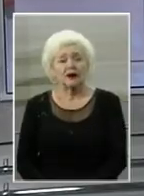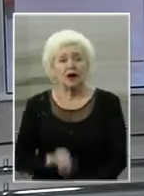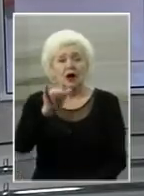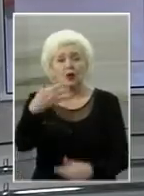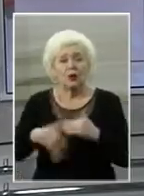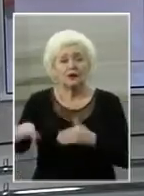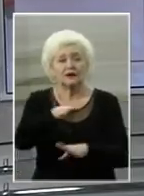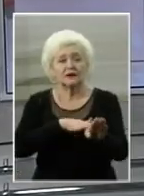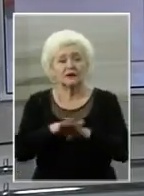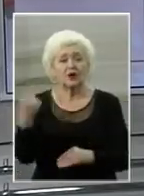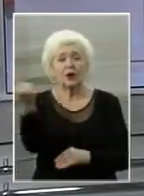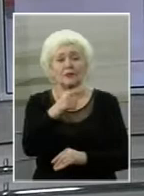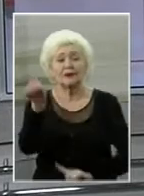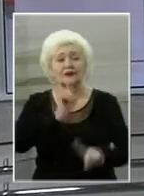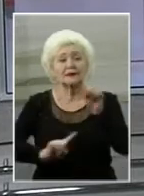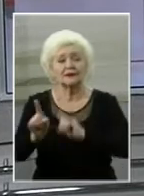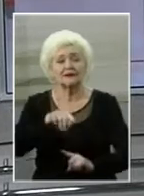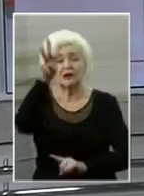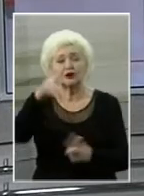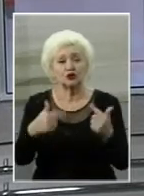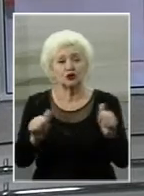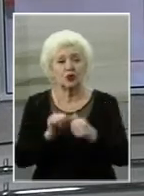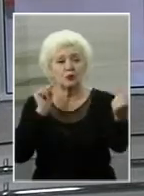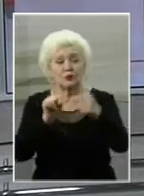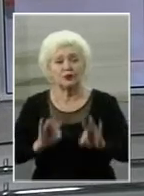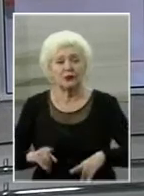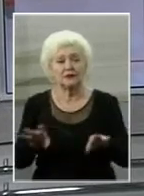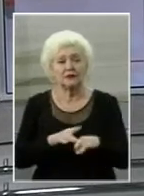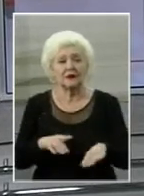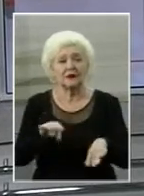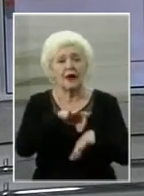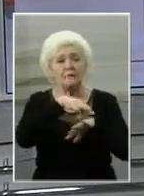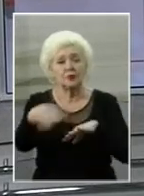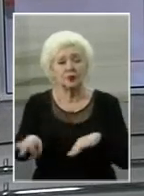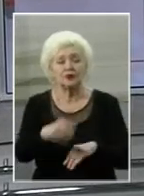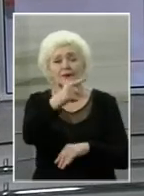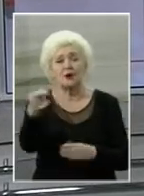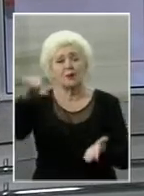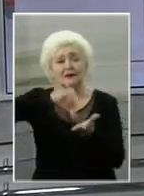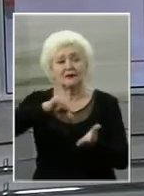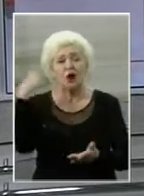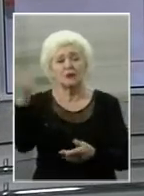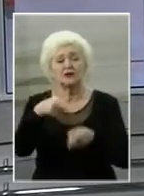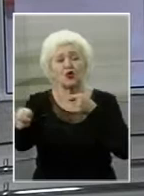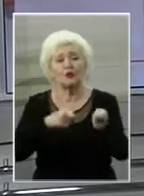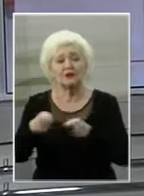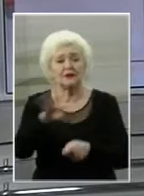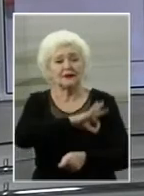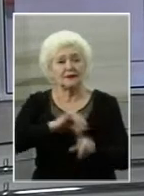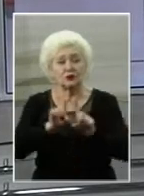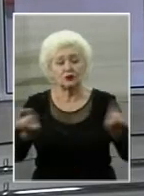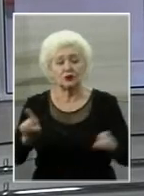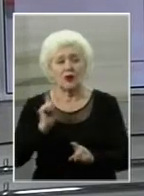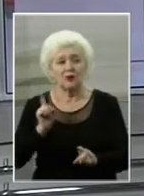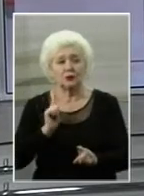У Херсоні відбулось перше засідання штабу протидії булінгу. До його складу увійшли представники обласного управління юстиції, патрульної